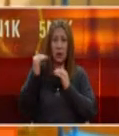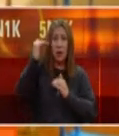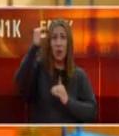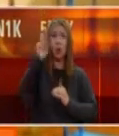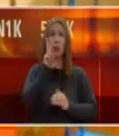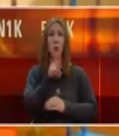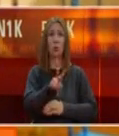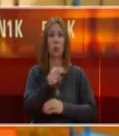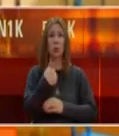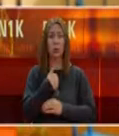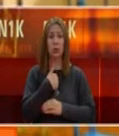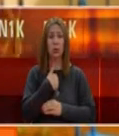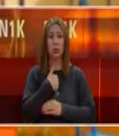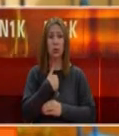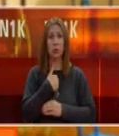arttığını gördük.